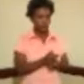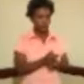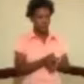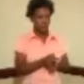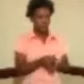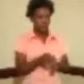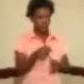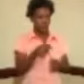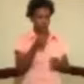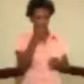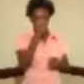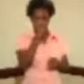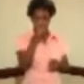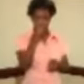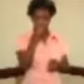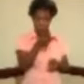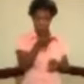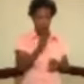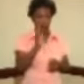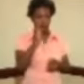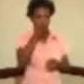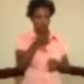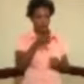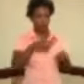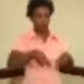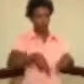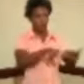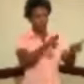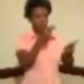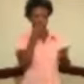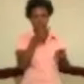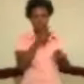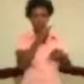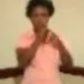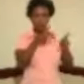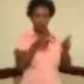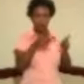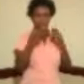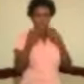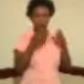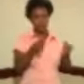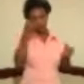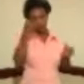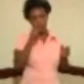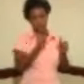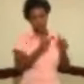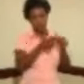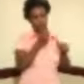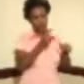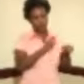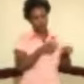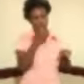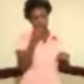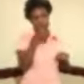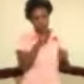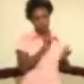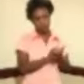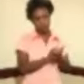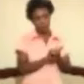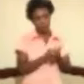une. Vérité après le sondage là, c'est ça nous est dans la rue. Et nous disons, population, merci pour vrai sondage qui est dans la rue.